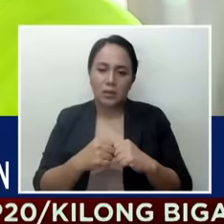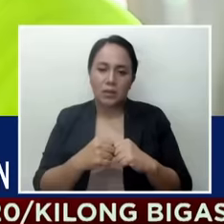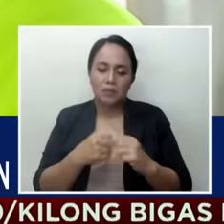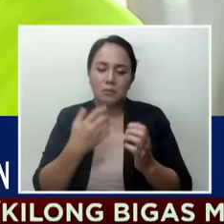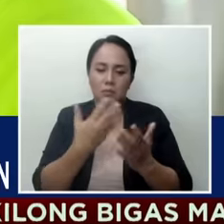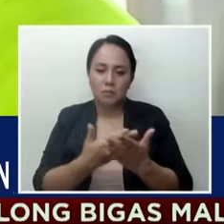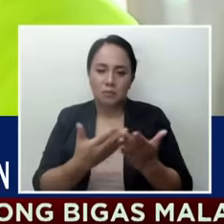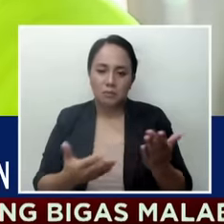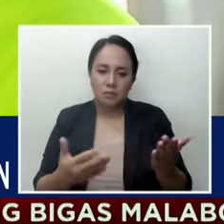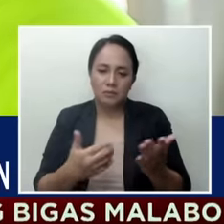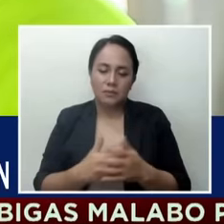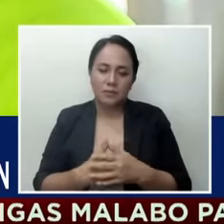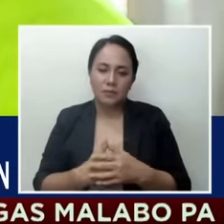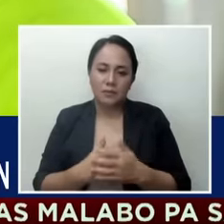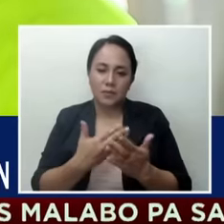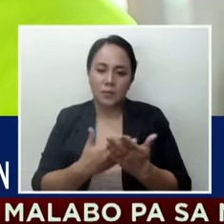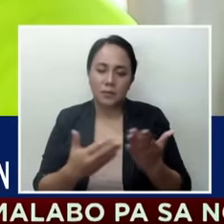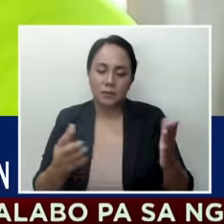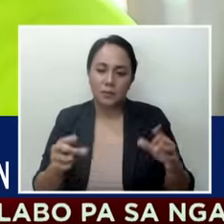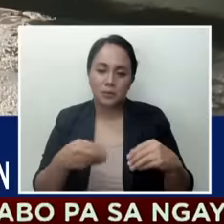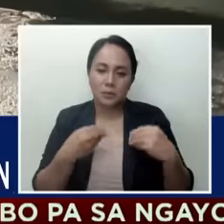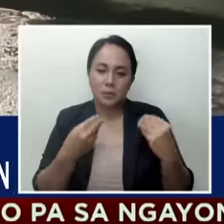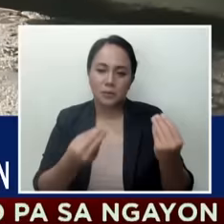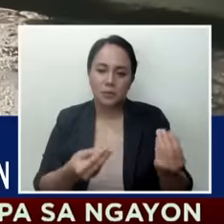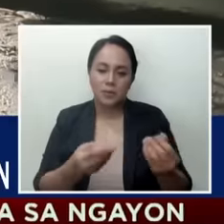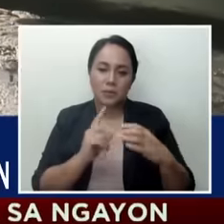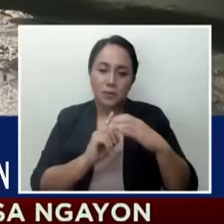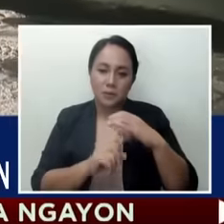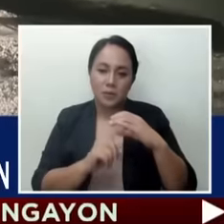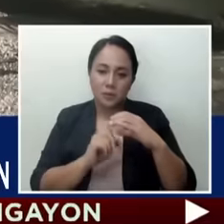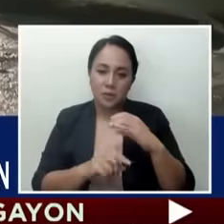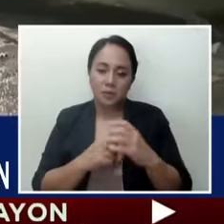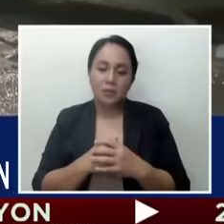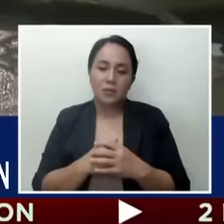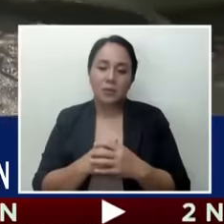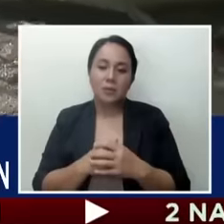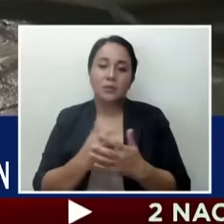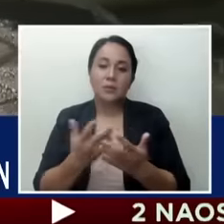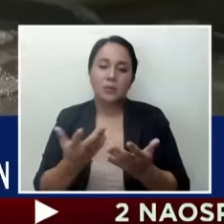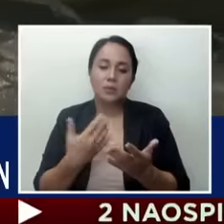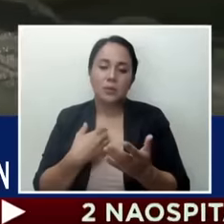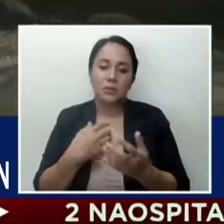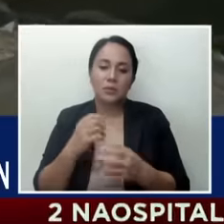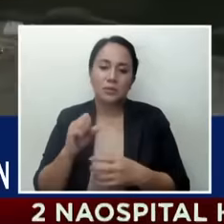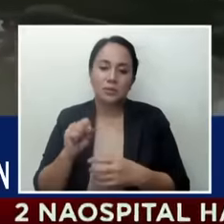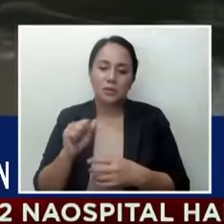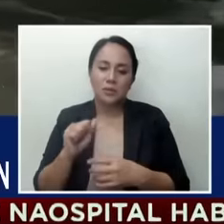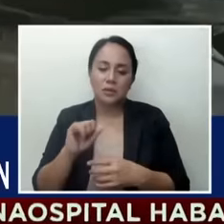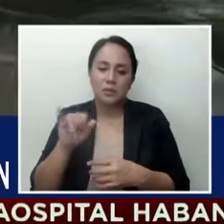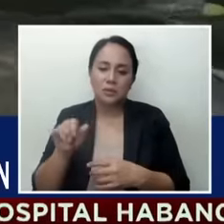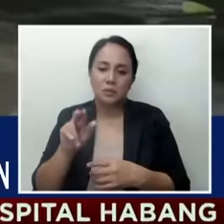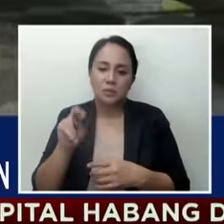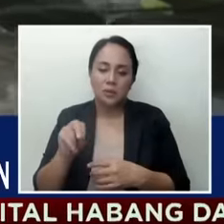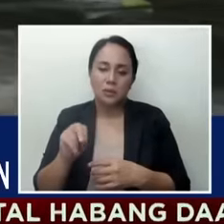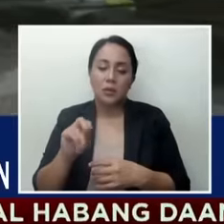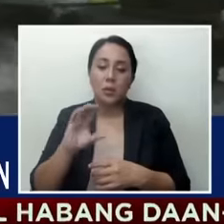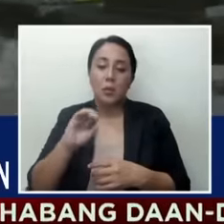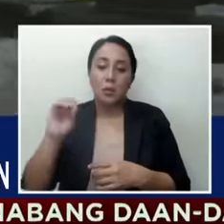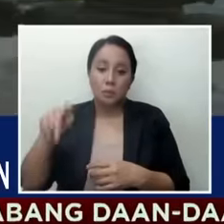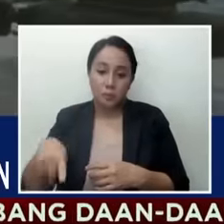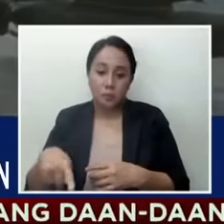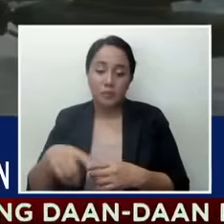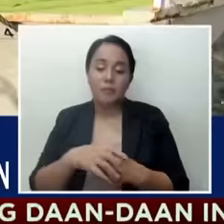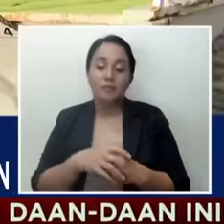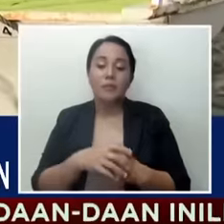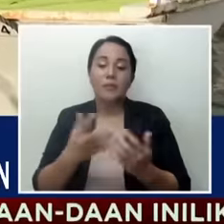materialis lang ang ng ABS-CBN. Nagsimula ang San Juan by the Bay Service Cooperative na may